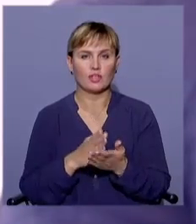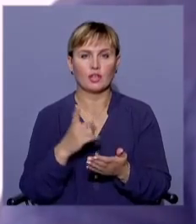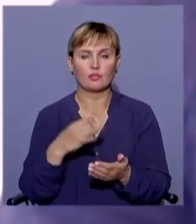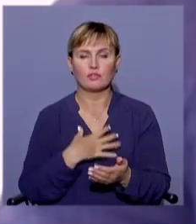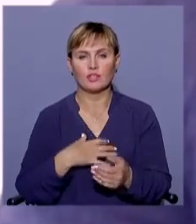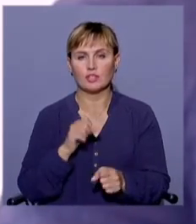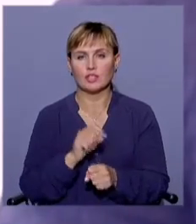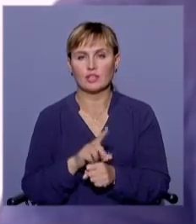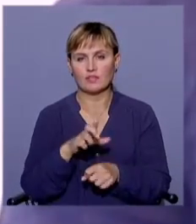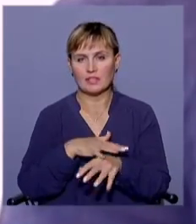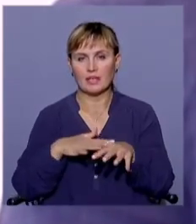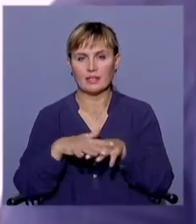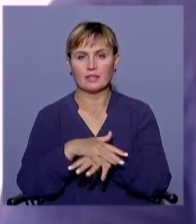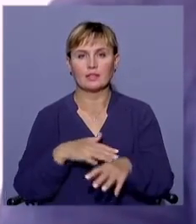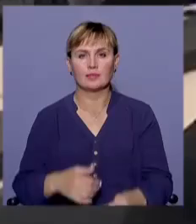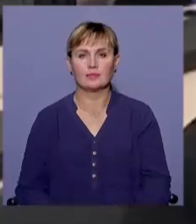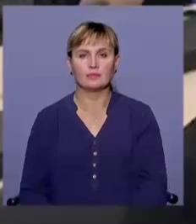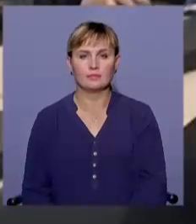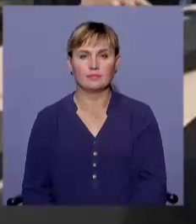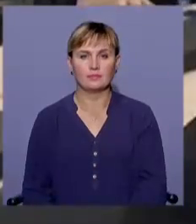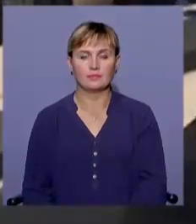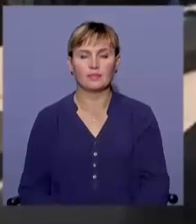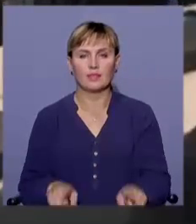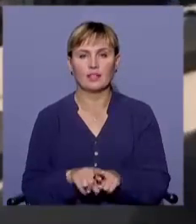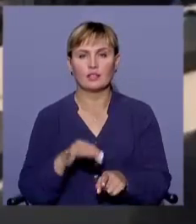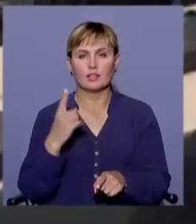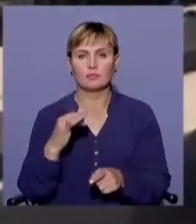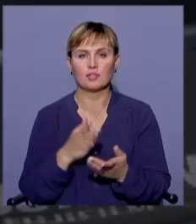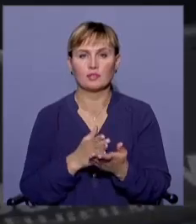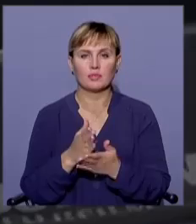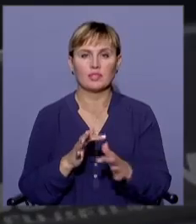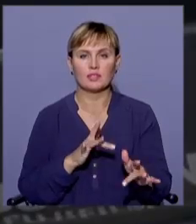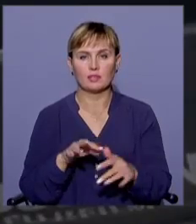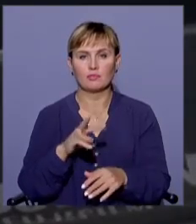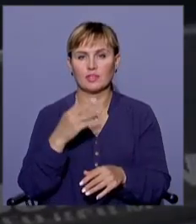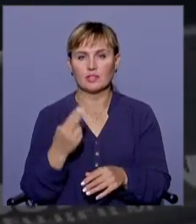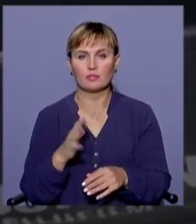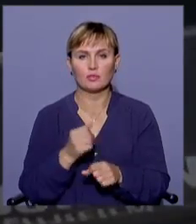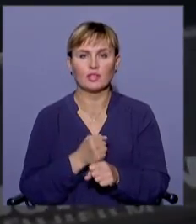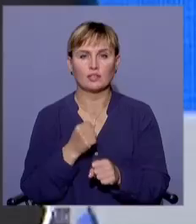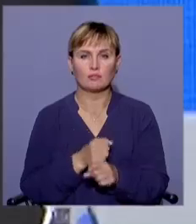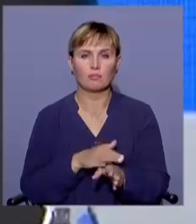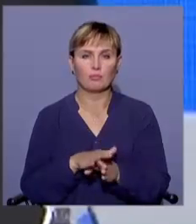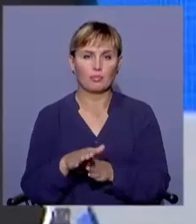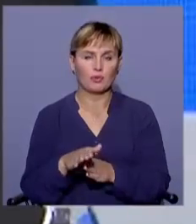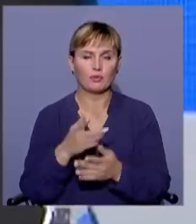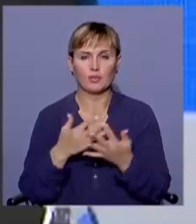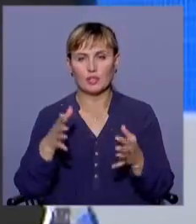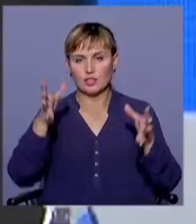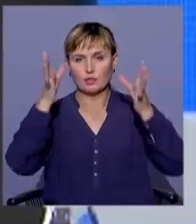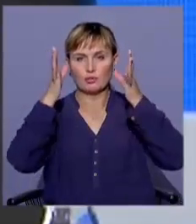ключевых задач в стране. Также одним из направлений деятельности МФЦА станет разработка полной линейки